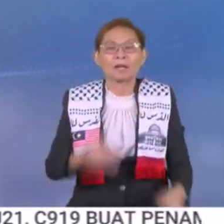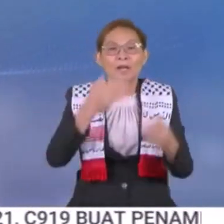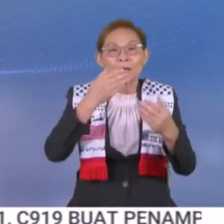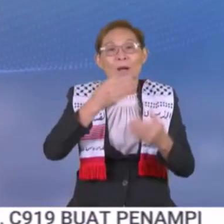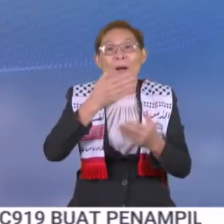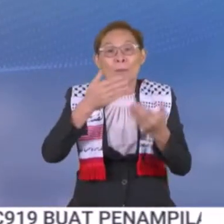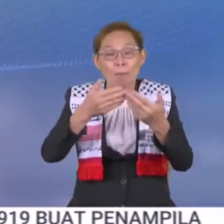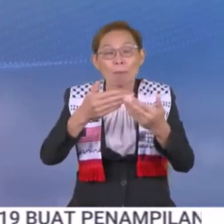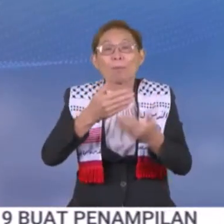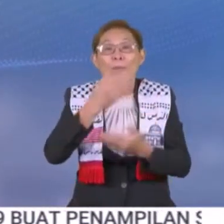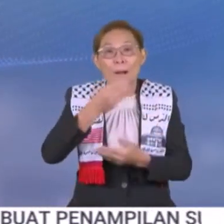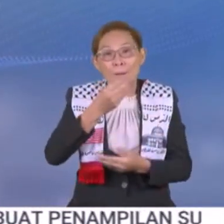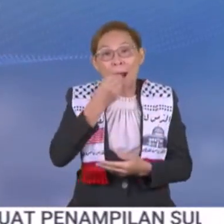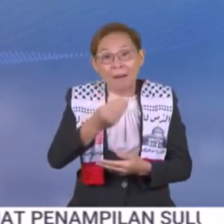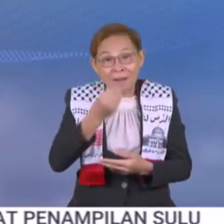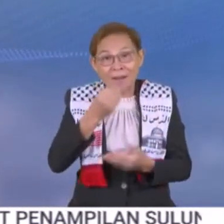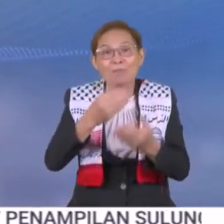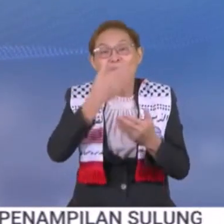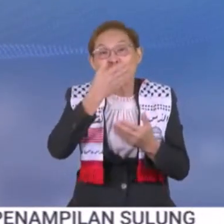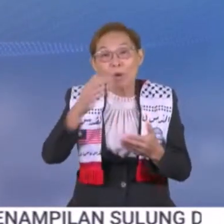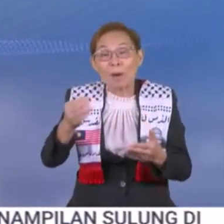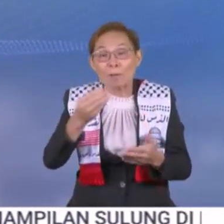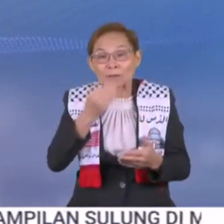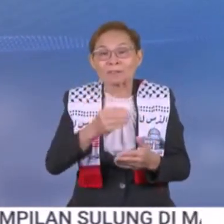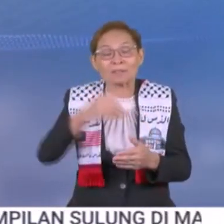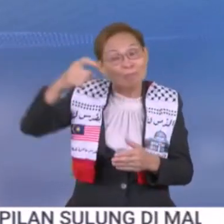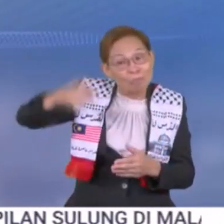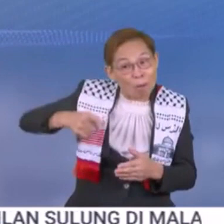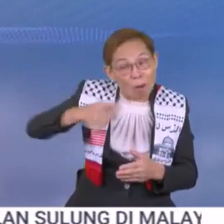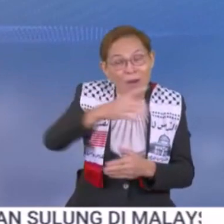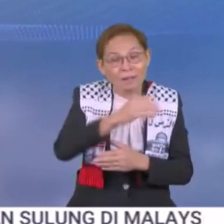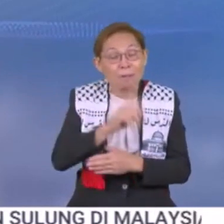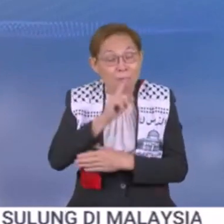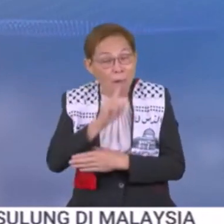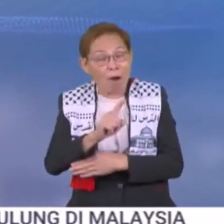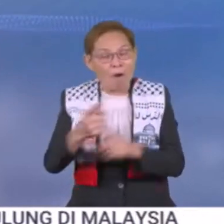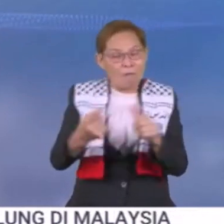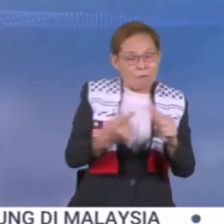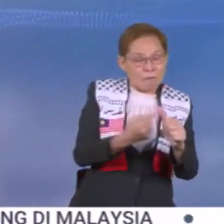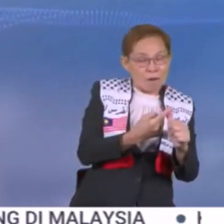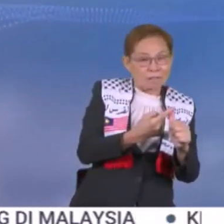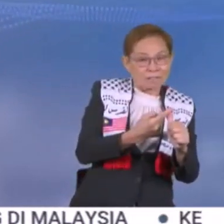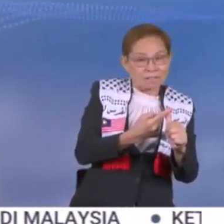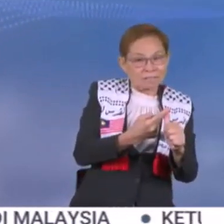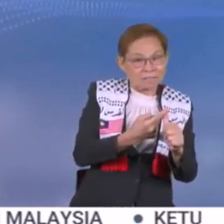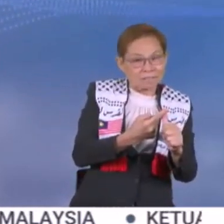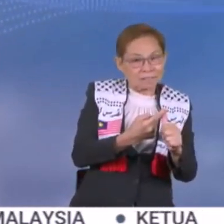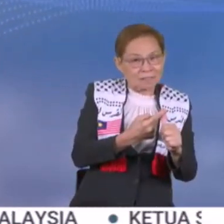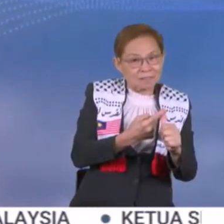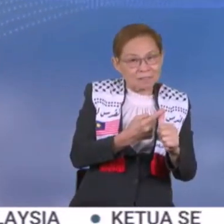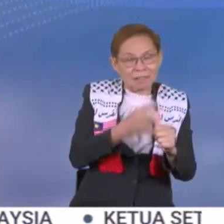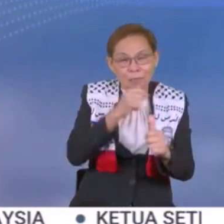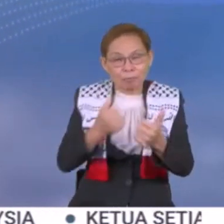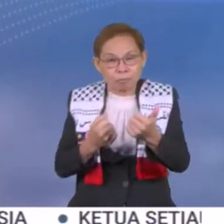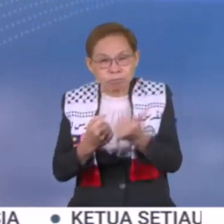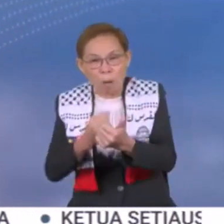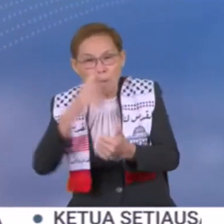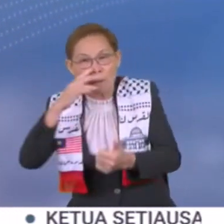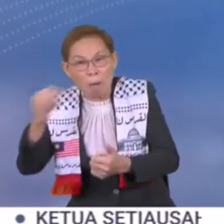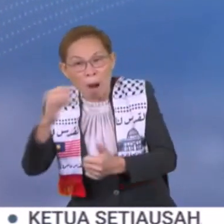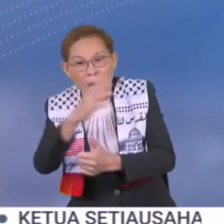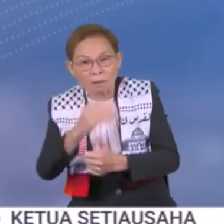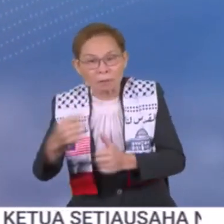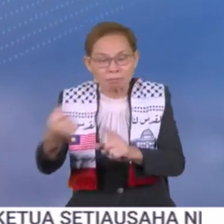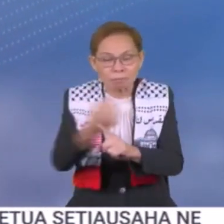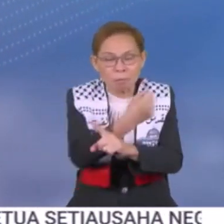Berbuka puasa dengan kurma adalah sunnah, namun perlu dipastikan terlebih dahulu ia tidak menyumbang kepada keganasan